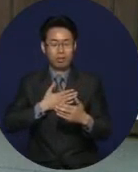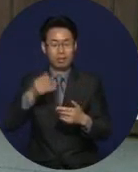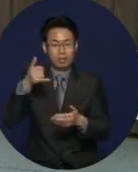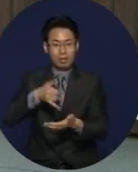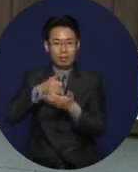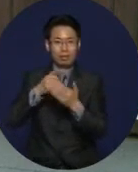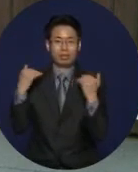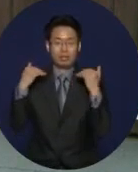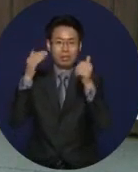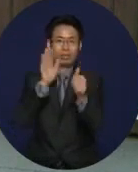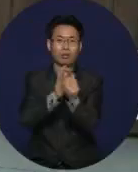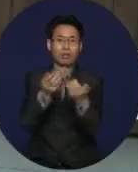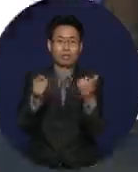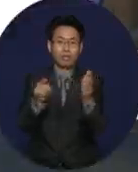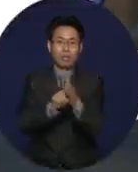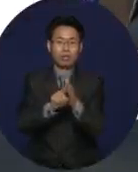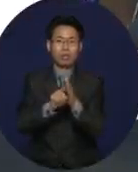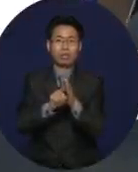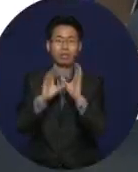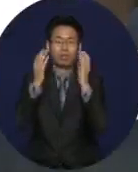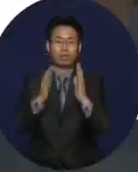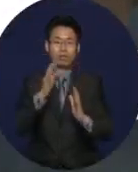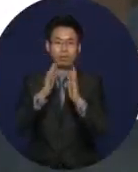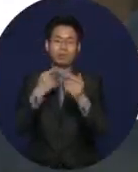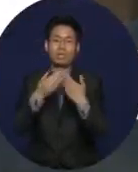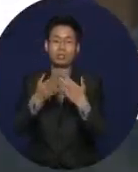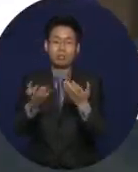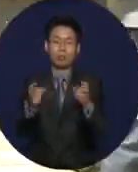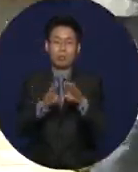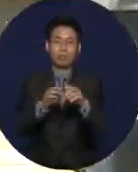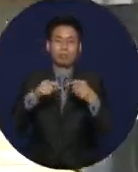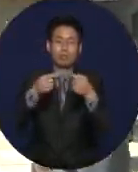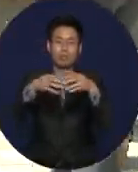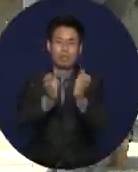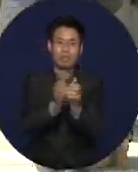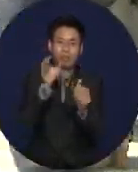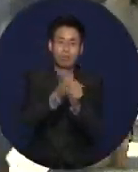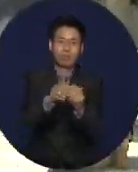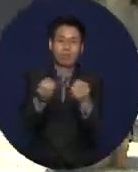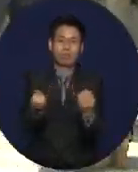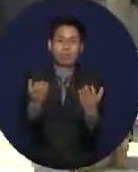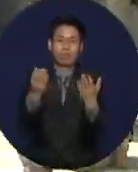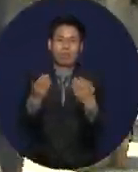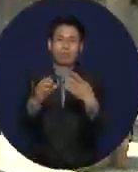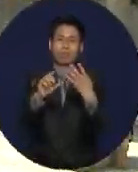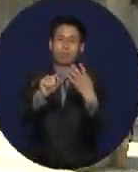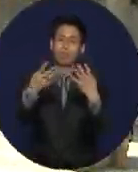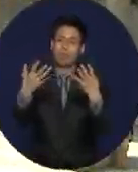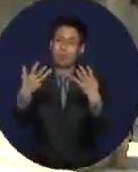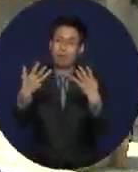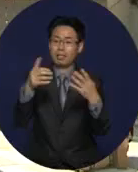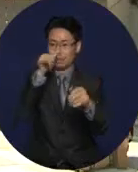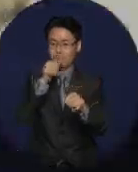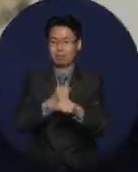함양하고 전인적 성장을 돕기 위한 유아숲 체험원 참여기관 위촉식이 지난 8일 있었습니다.